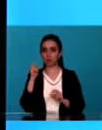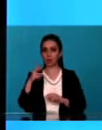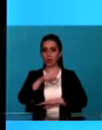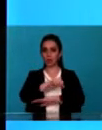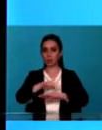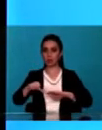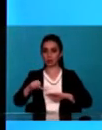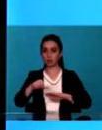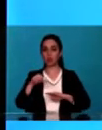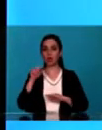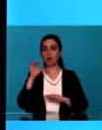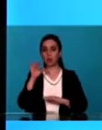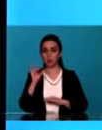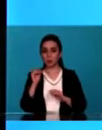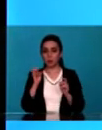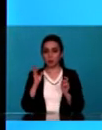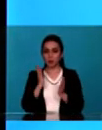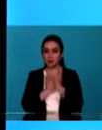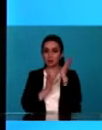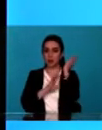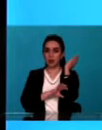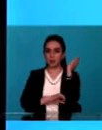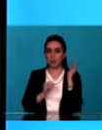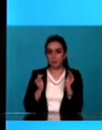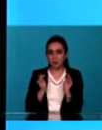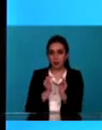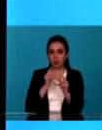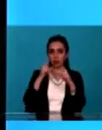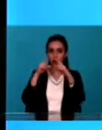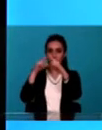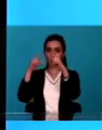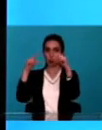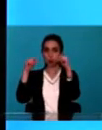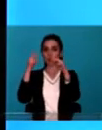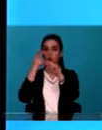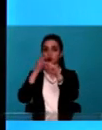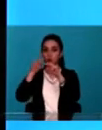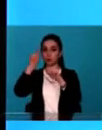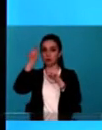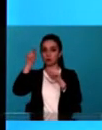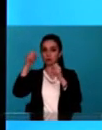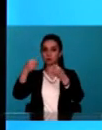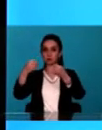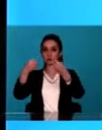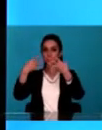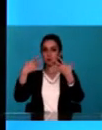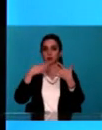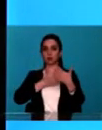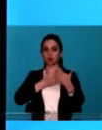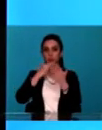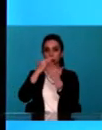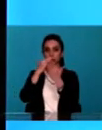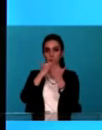линии, и в конце есть такой маленький треугольничек, на который, когда мы нажимаем, у нас вот так вот раскрывается наш список, то